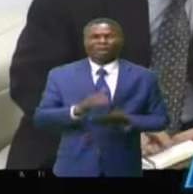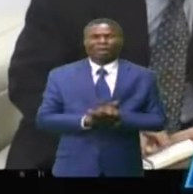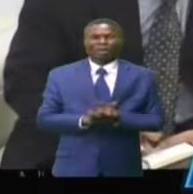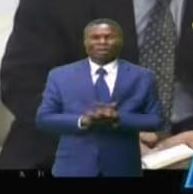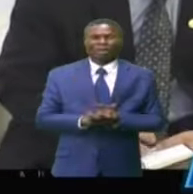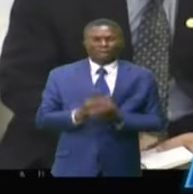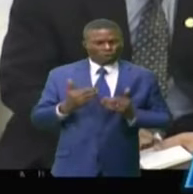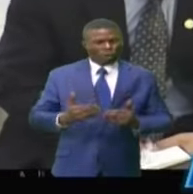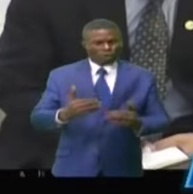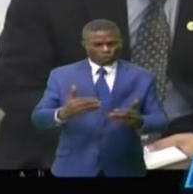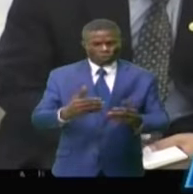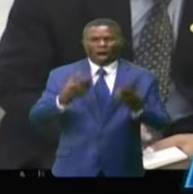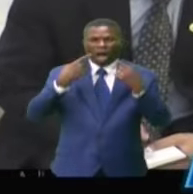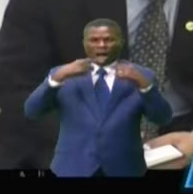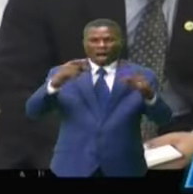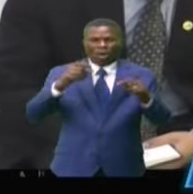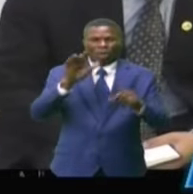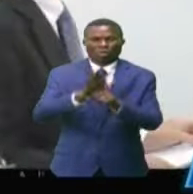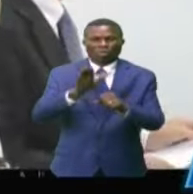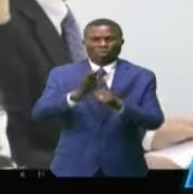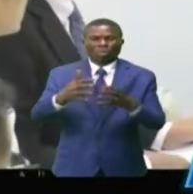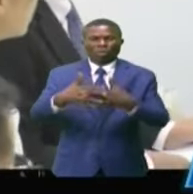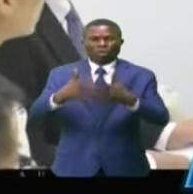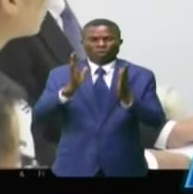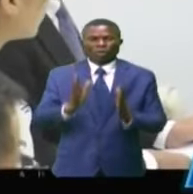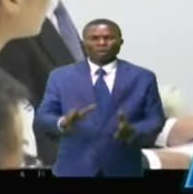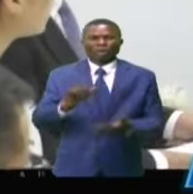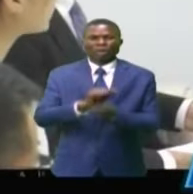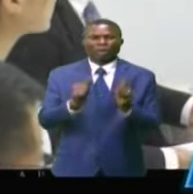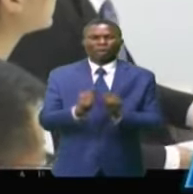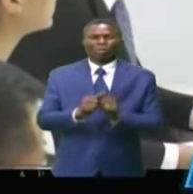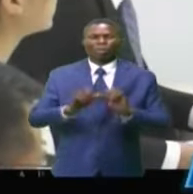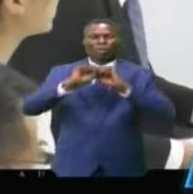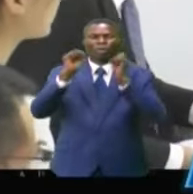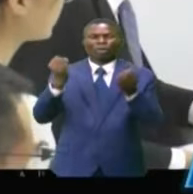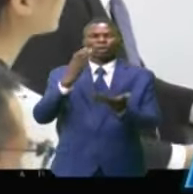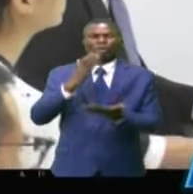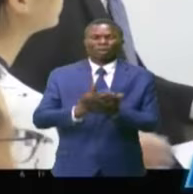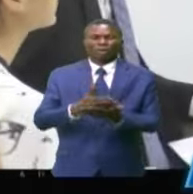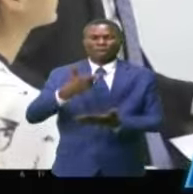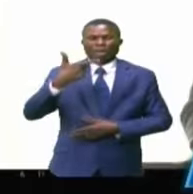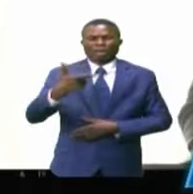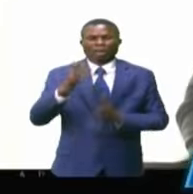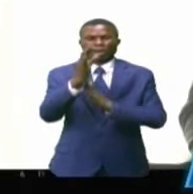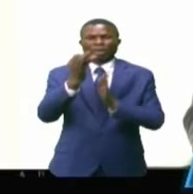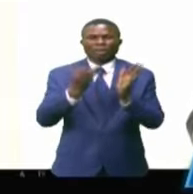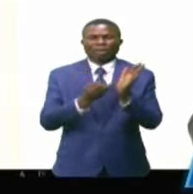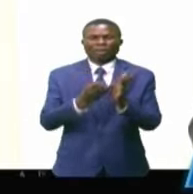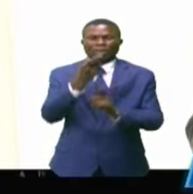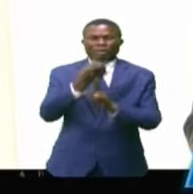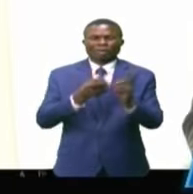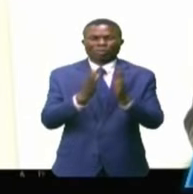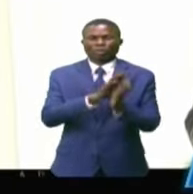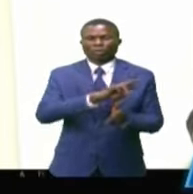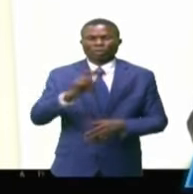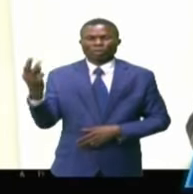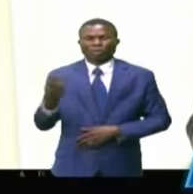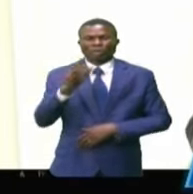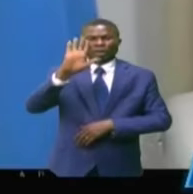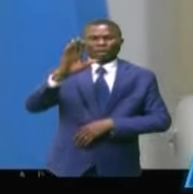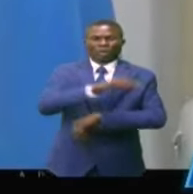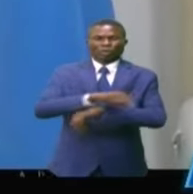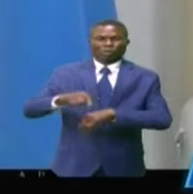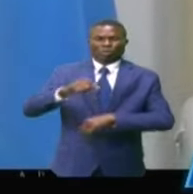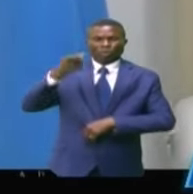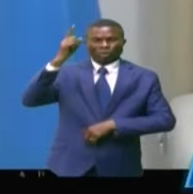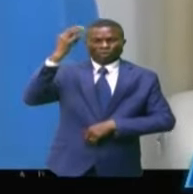ne cesse de rappeler aux différents partenaires du secteur privé. Ce mardi 17 octobre 2023 à la primature,